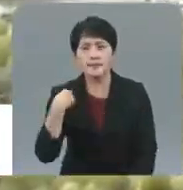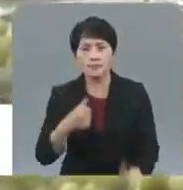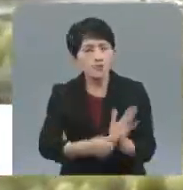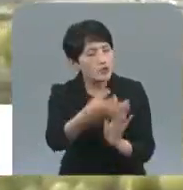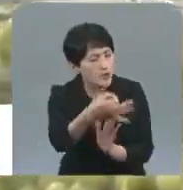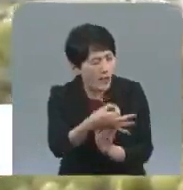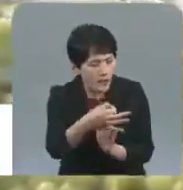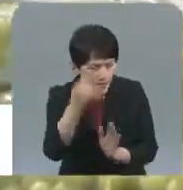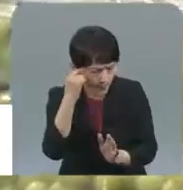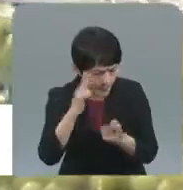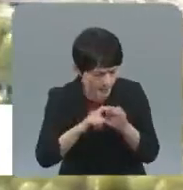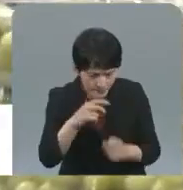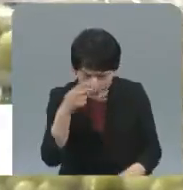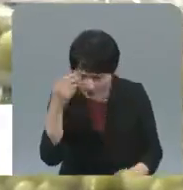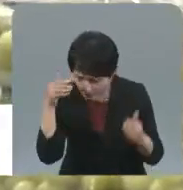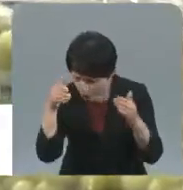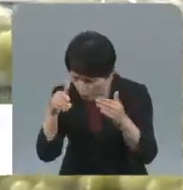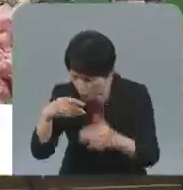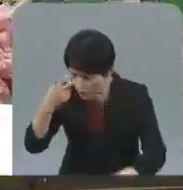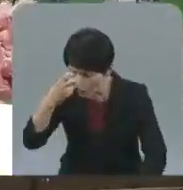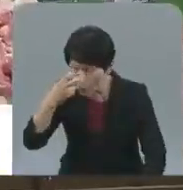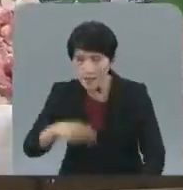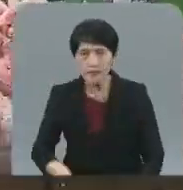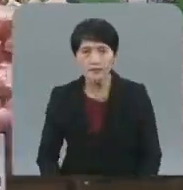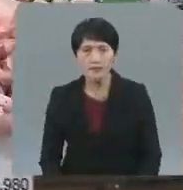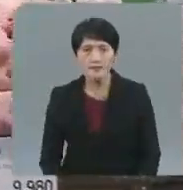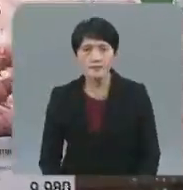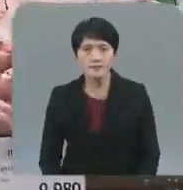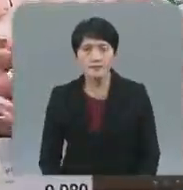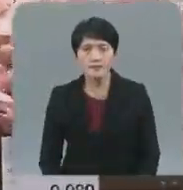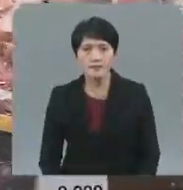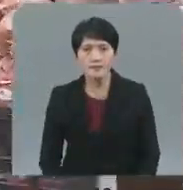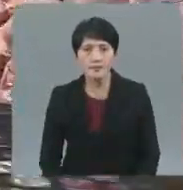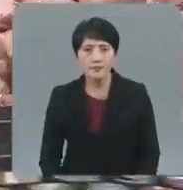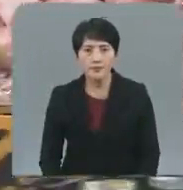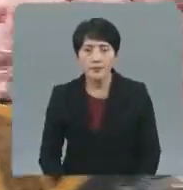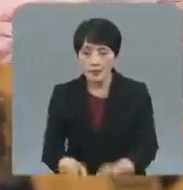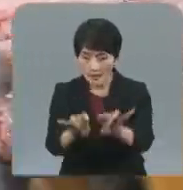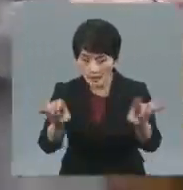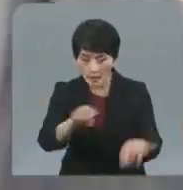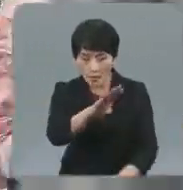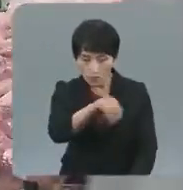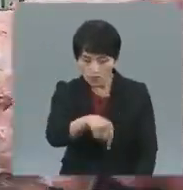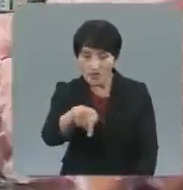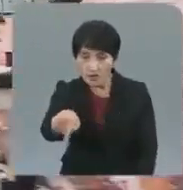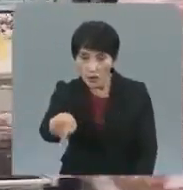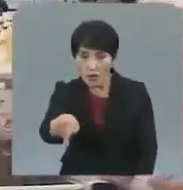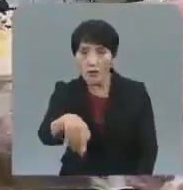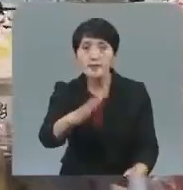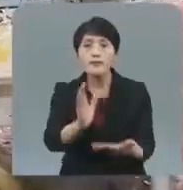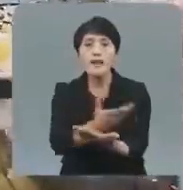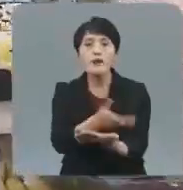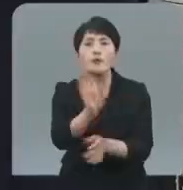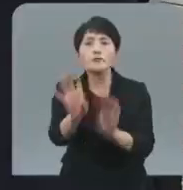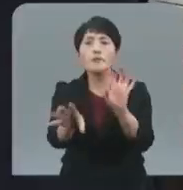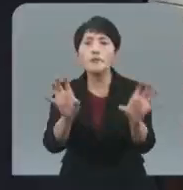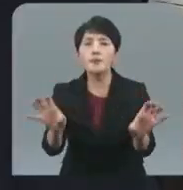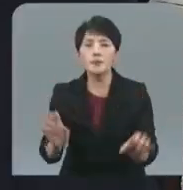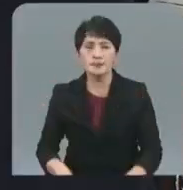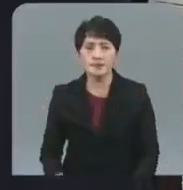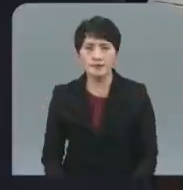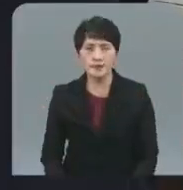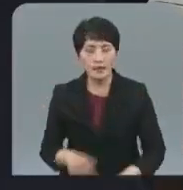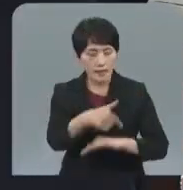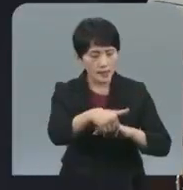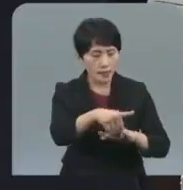包、方便面等加工食品价格的干部级别公务员。政府最近组建了名为物价有关部